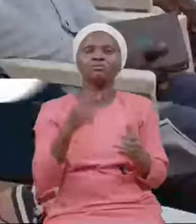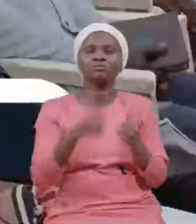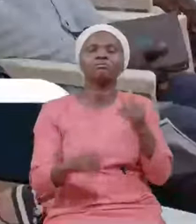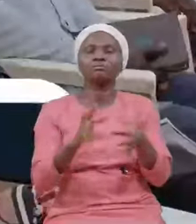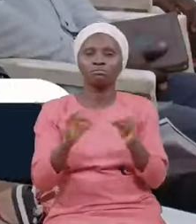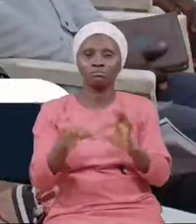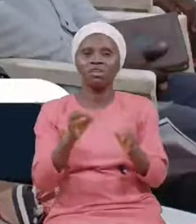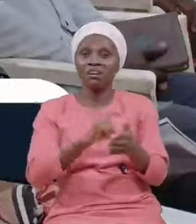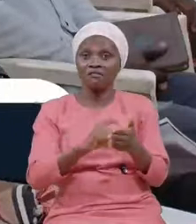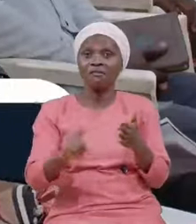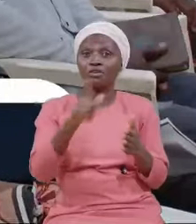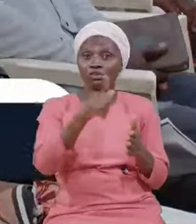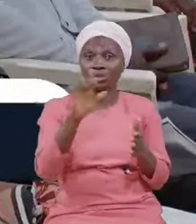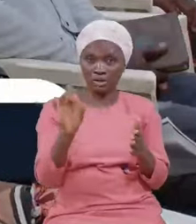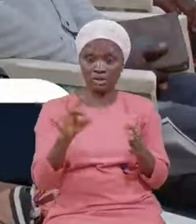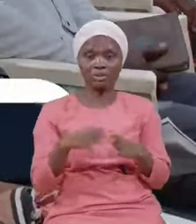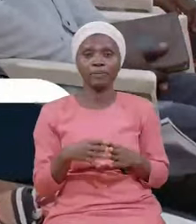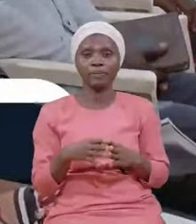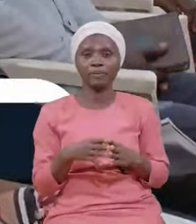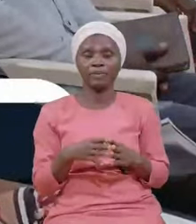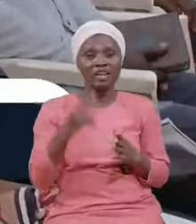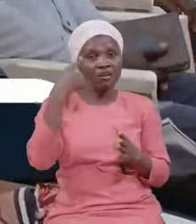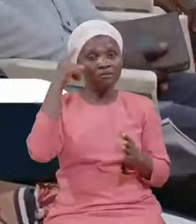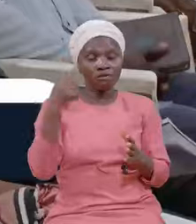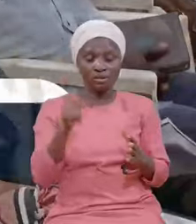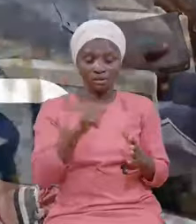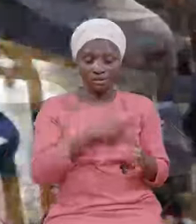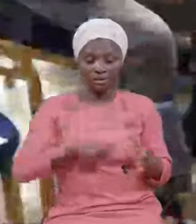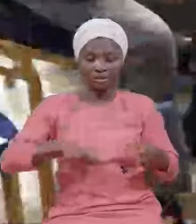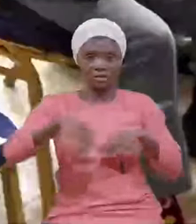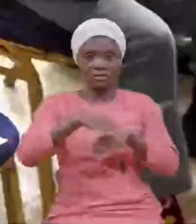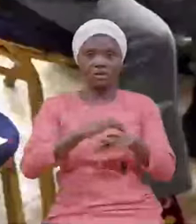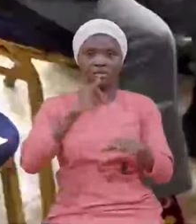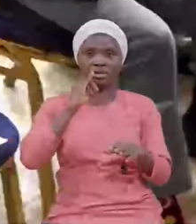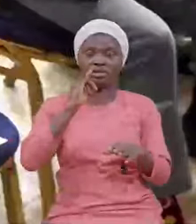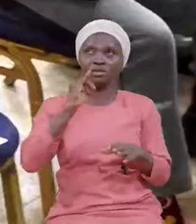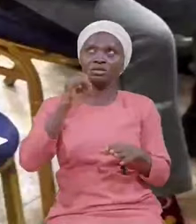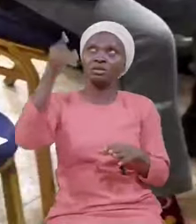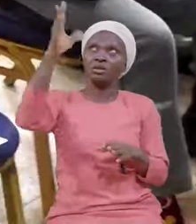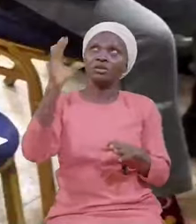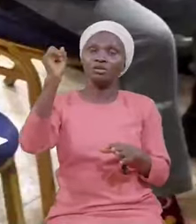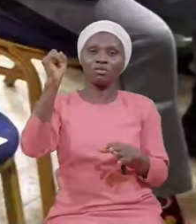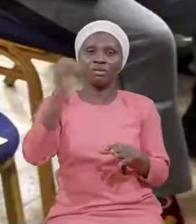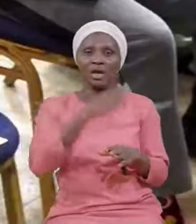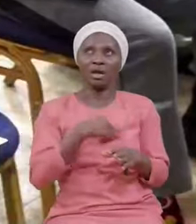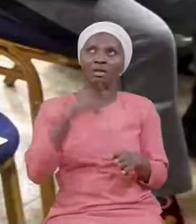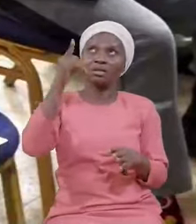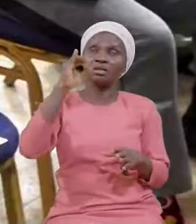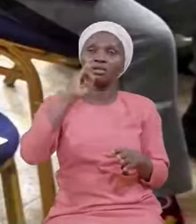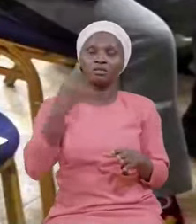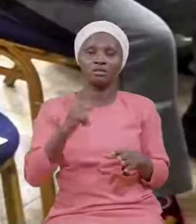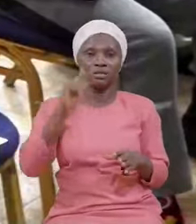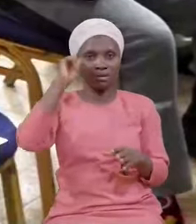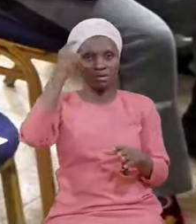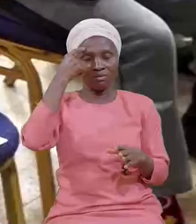Verset 29. Car à l'Éternel appartient le règne. Il domine sur les